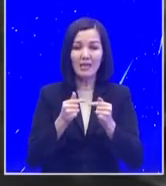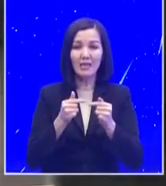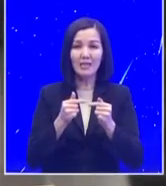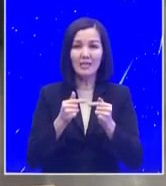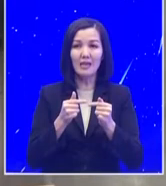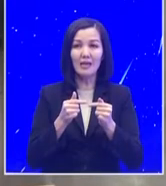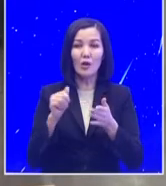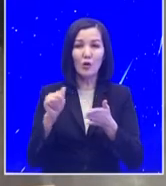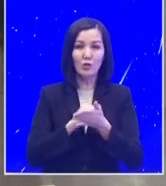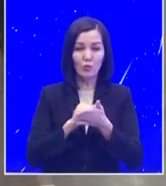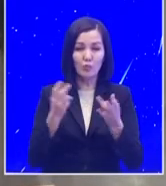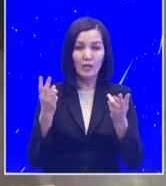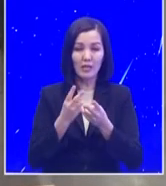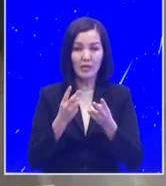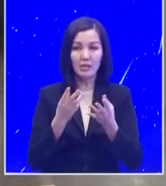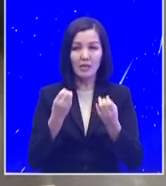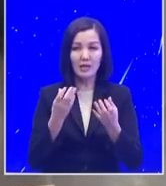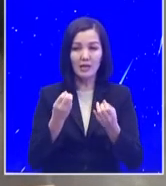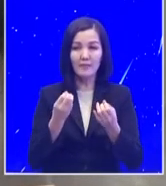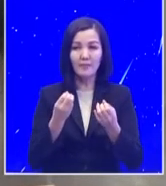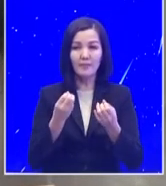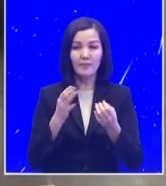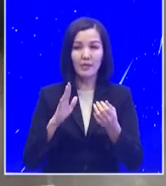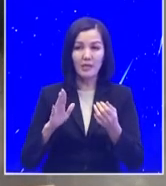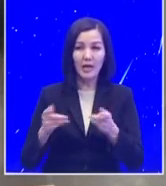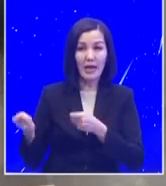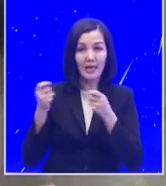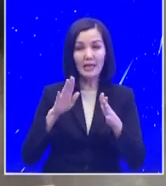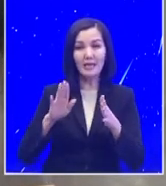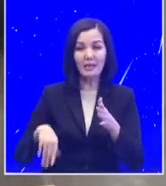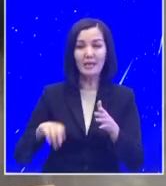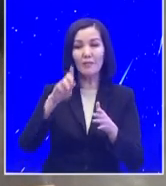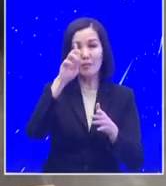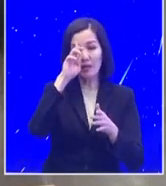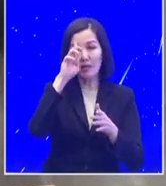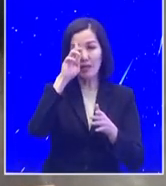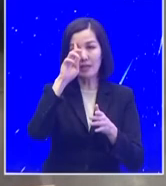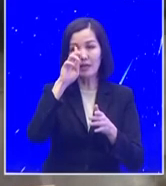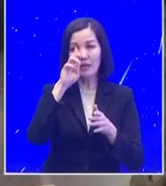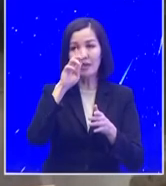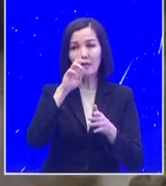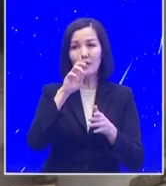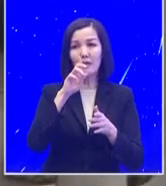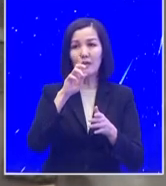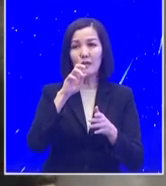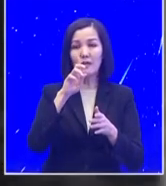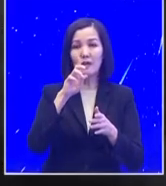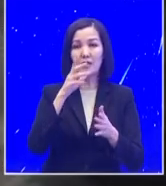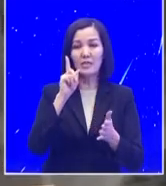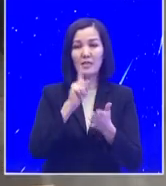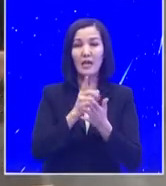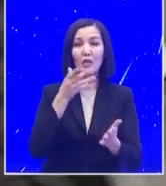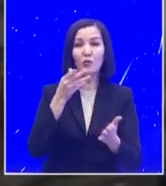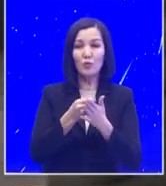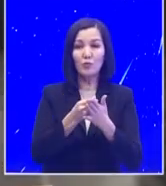туралы сертификат және осы келгеннен кейін мемлекеттік жаңағы баж мемлекеттік төлемдер